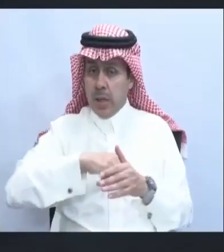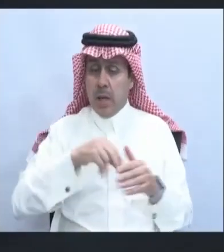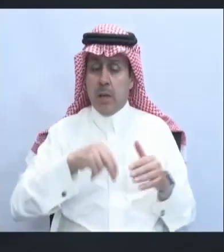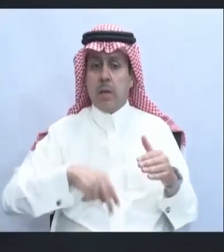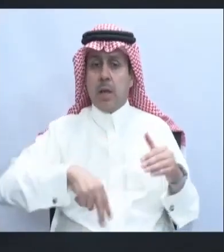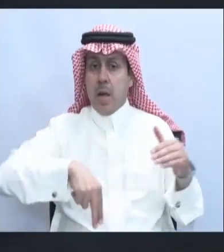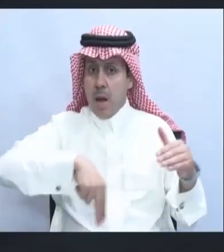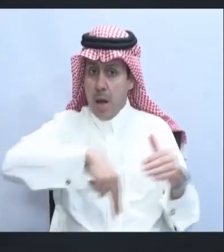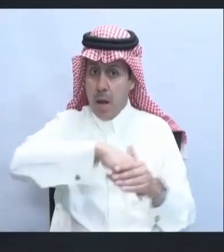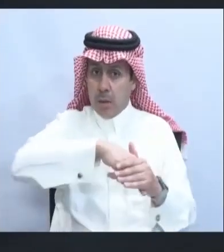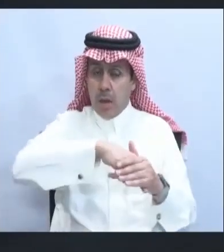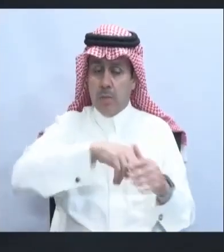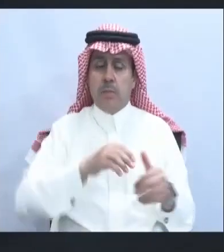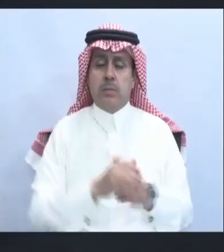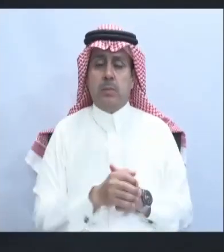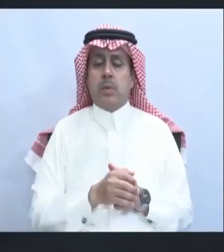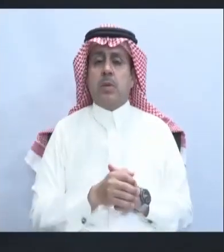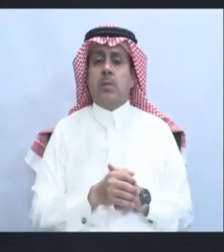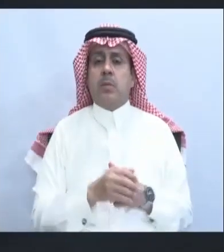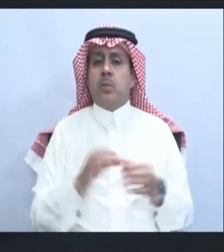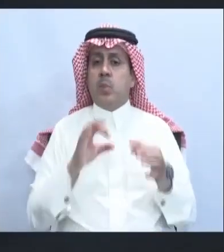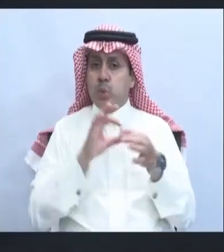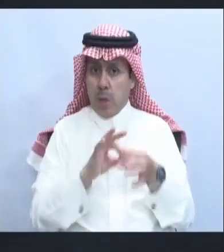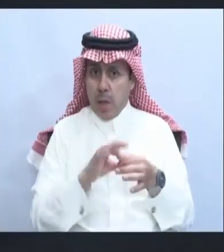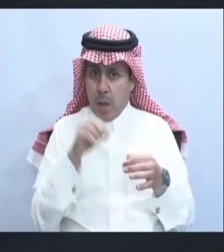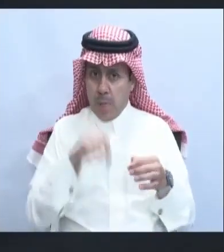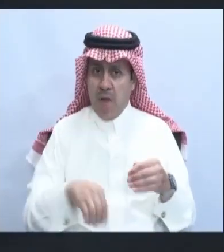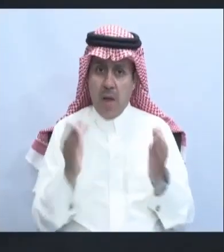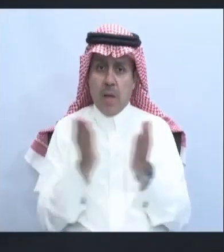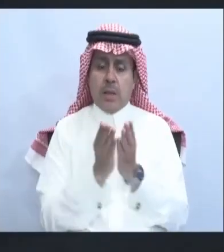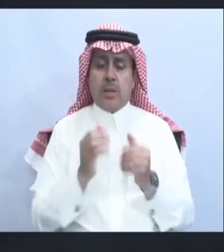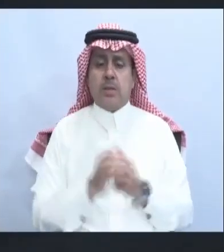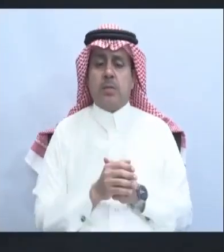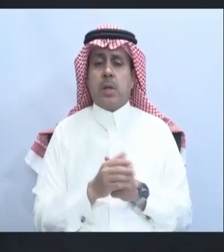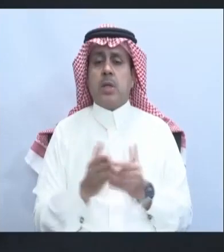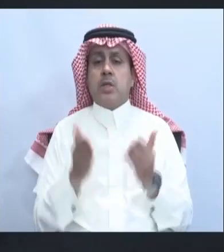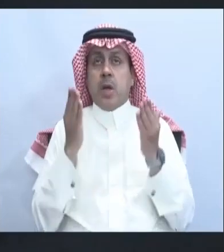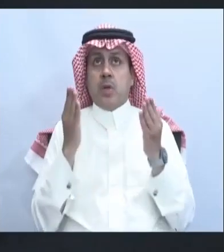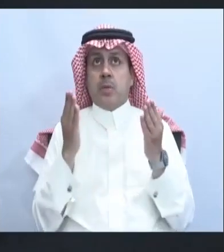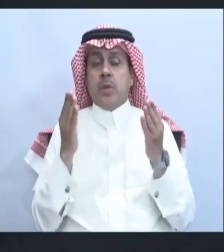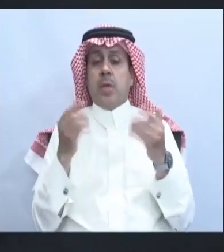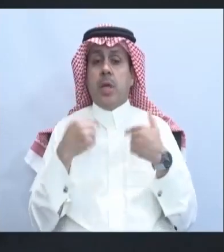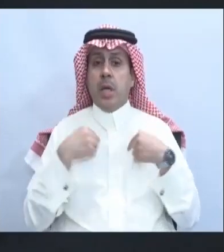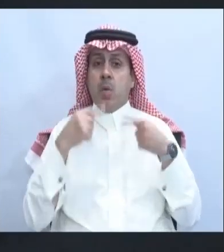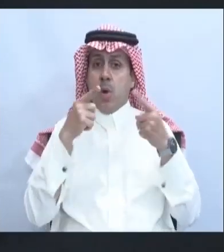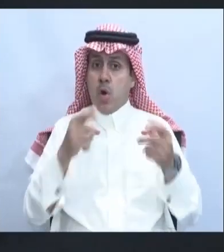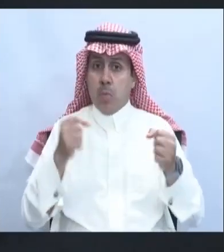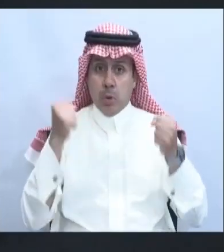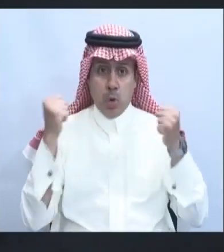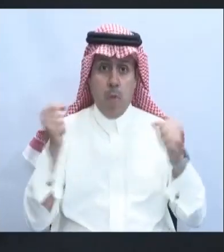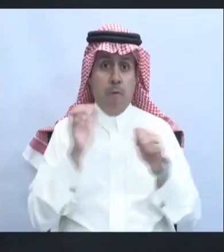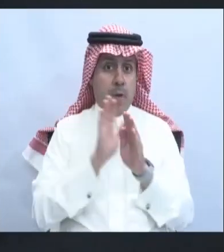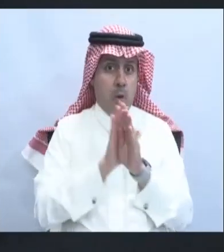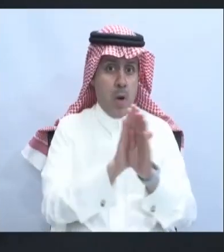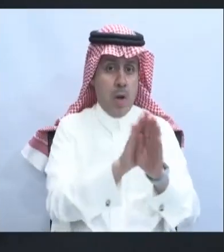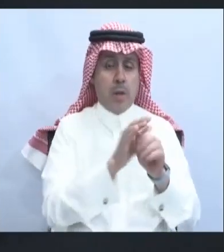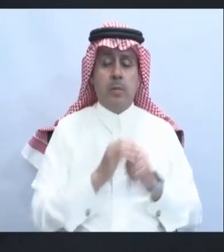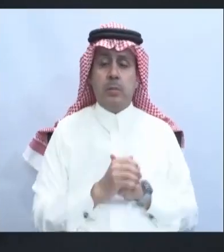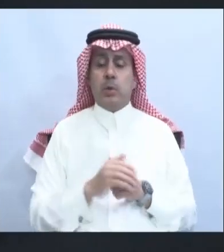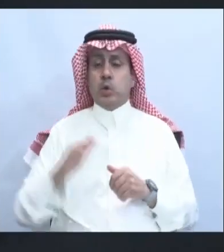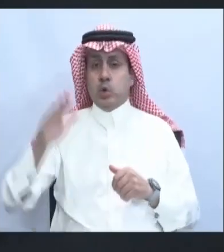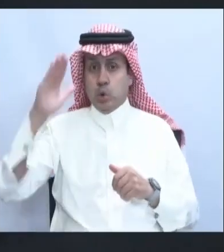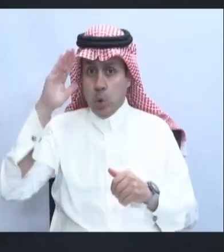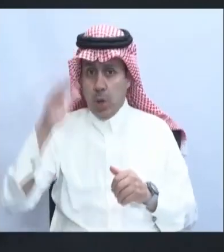من المحاور المهمه المتعلقه بهذا الدرس المهم اسال الله جل وعلا لي ولكم التوفيق والاعانه اشكر